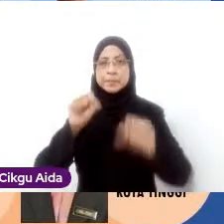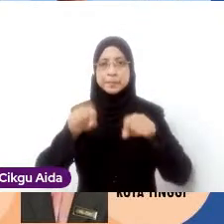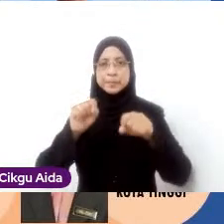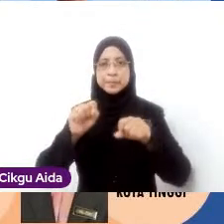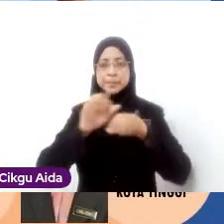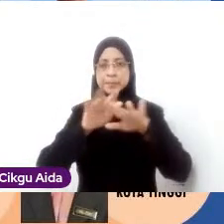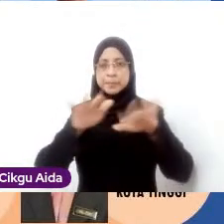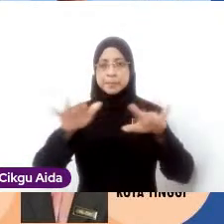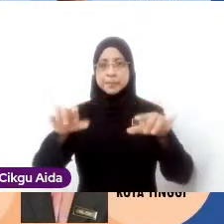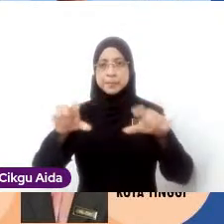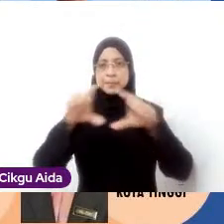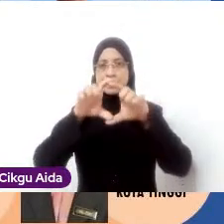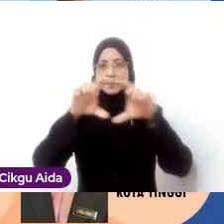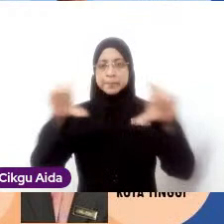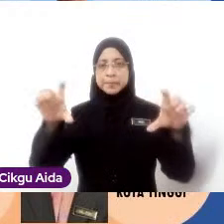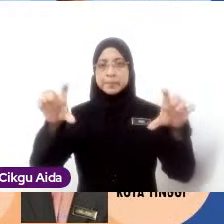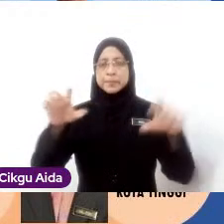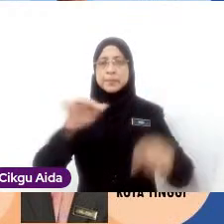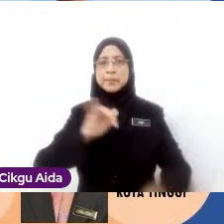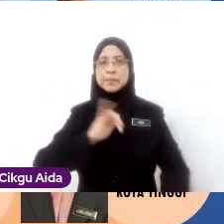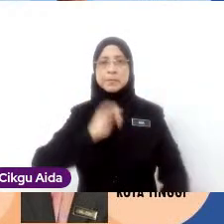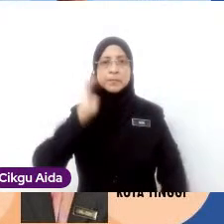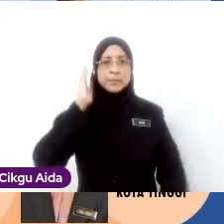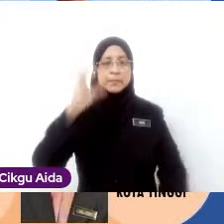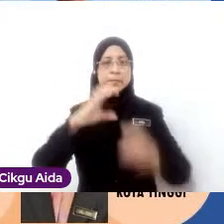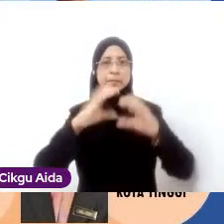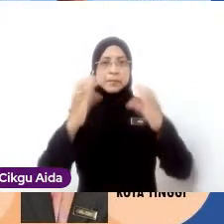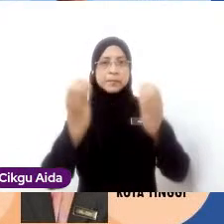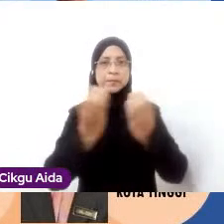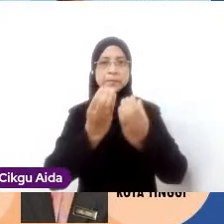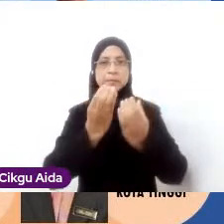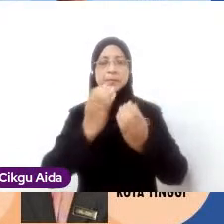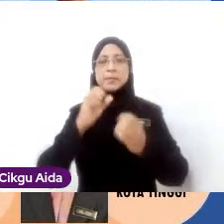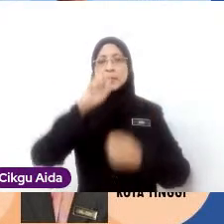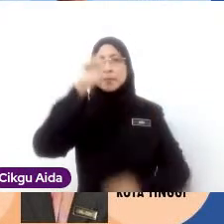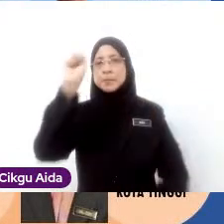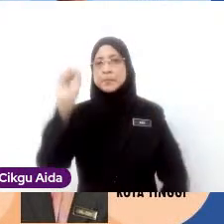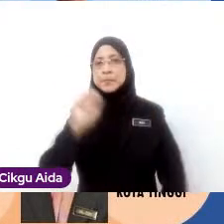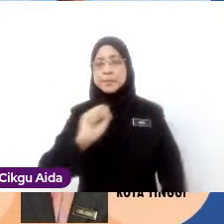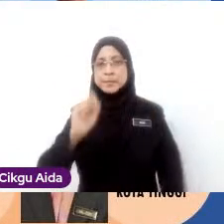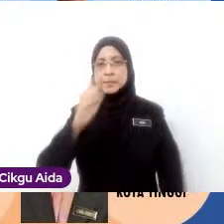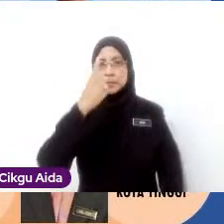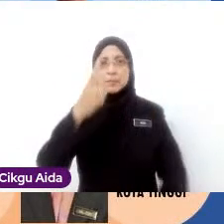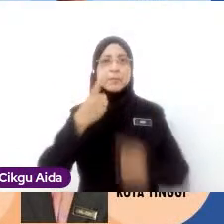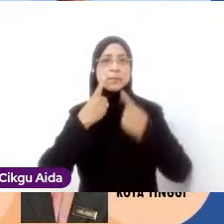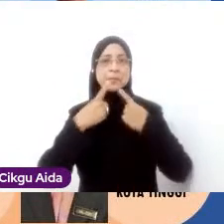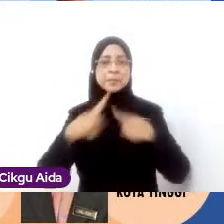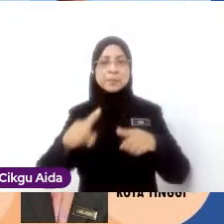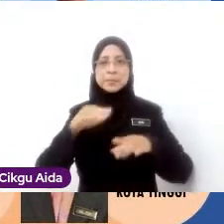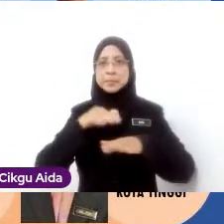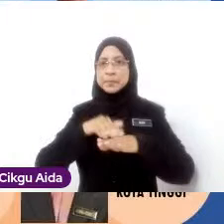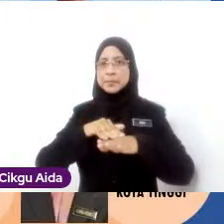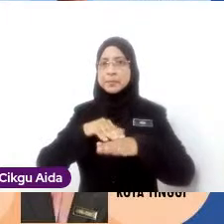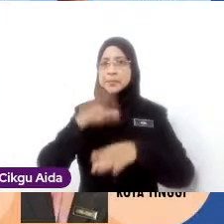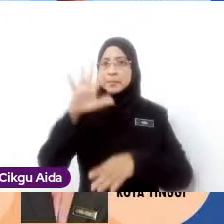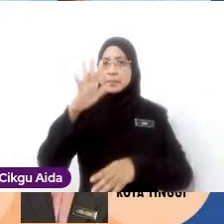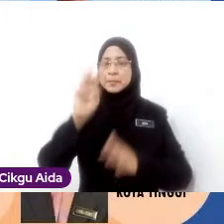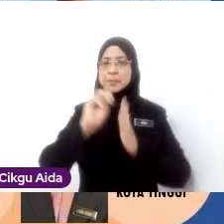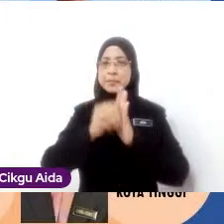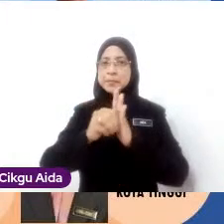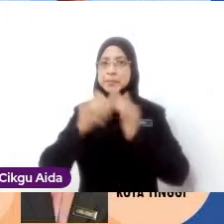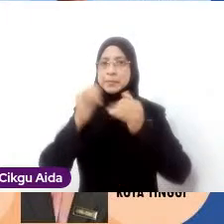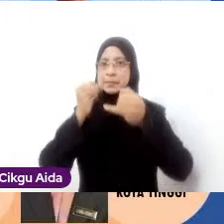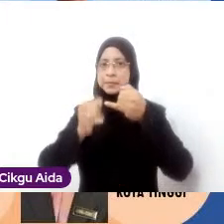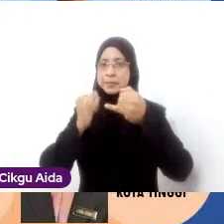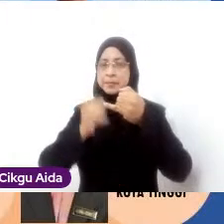chat dan saya akan kumpulkan soalan anda untuk dijawab oleh panel pada 15 minit terakhir